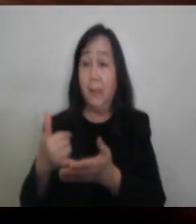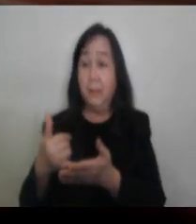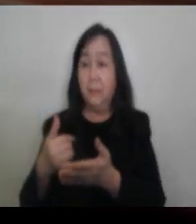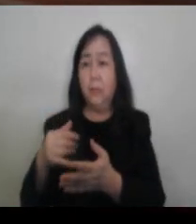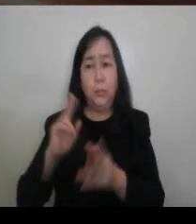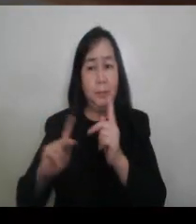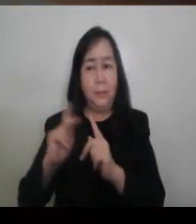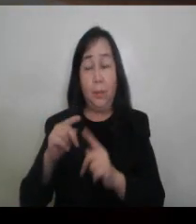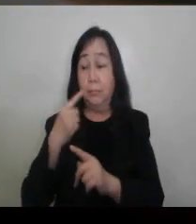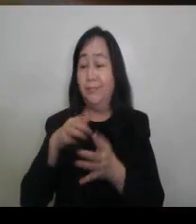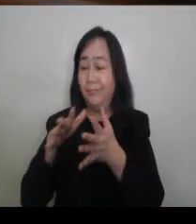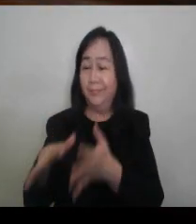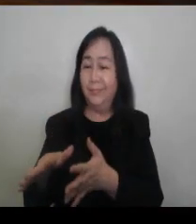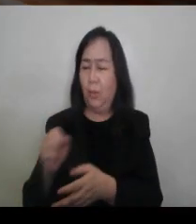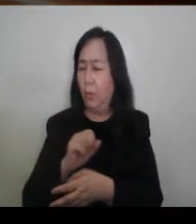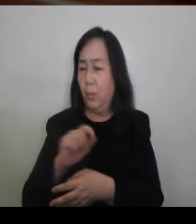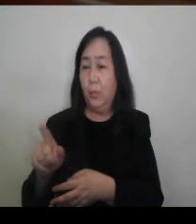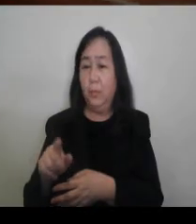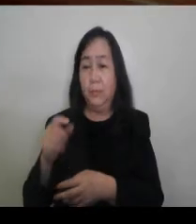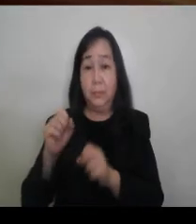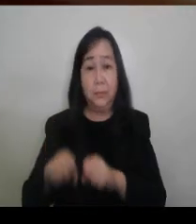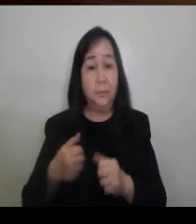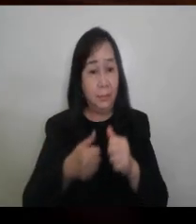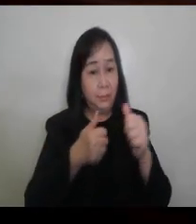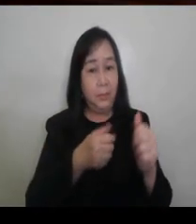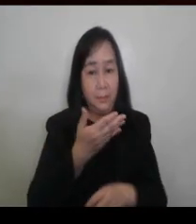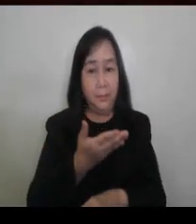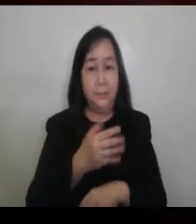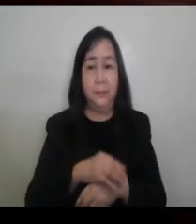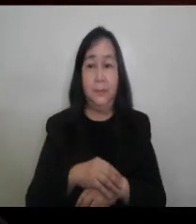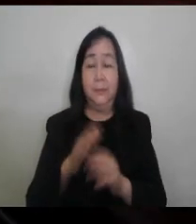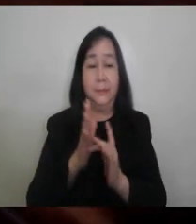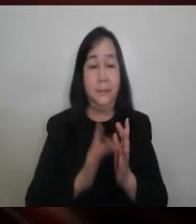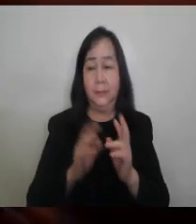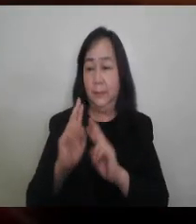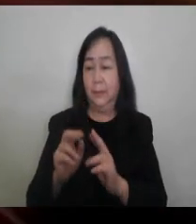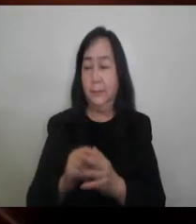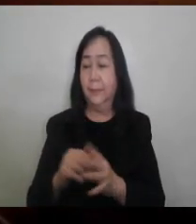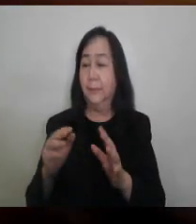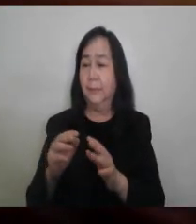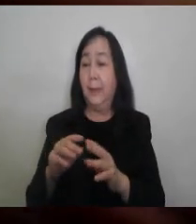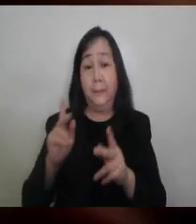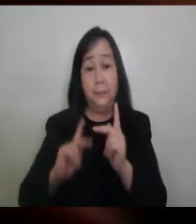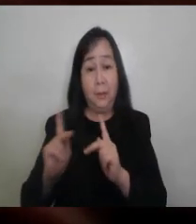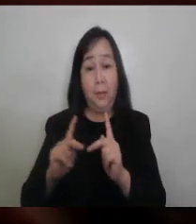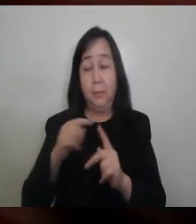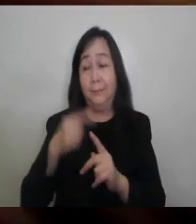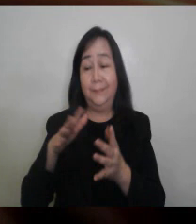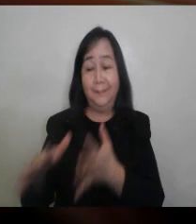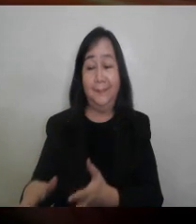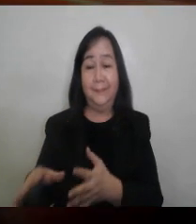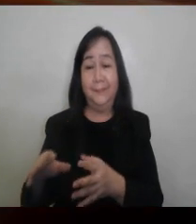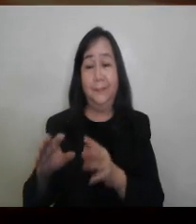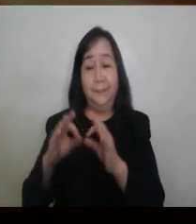ang lahat upang sundan siya. Sinagot ni Jesus, "Walang sino mang nag-iwan ng bahay, pamilya o lupain